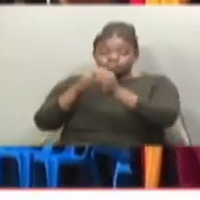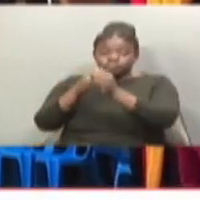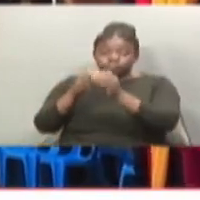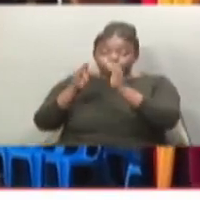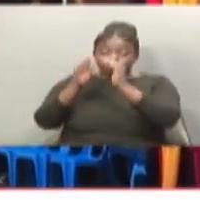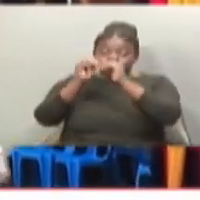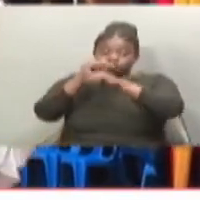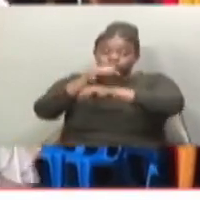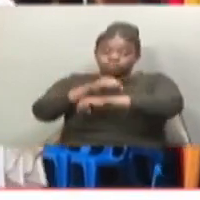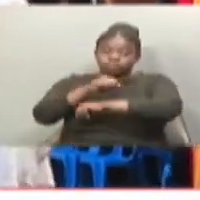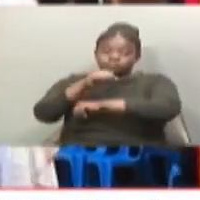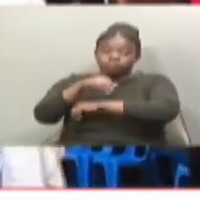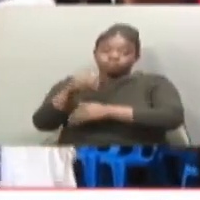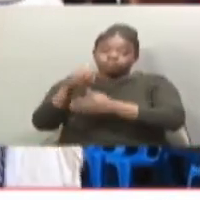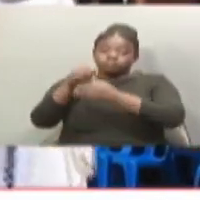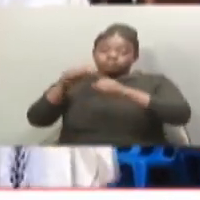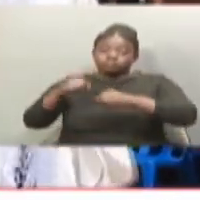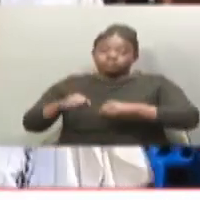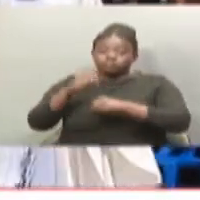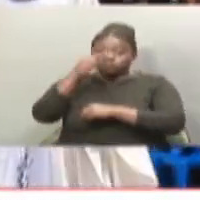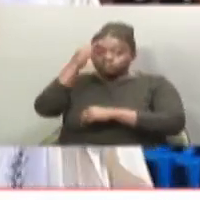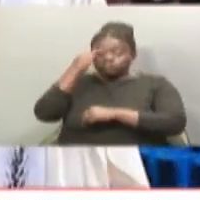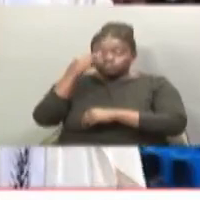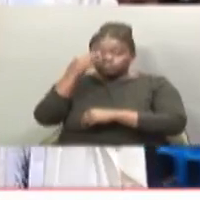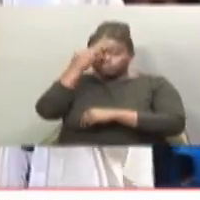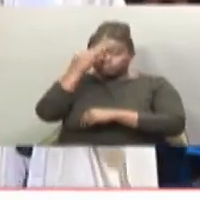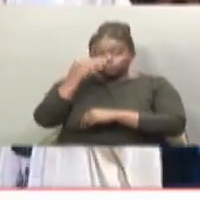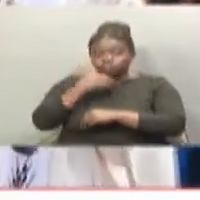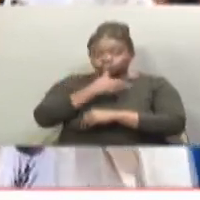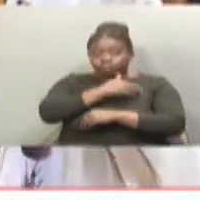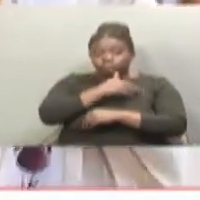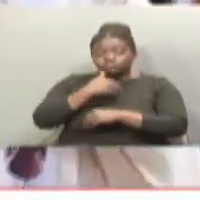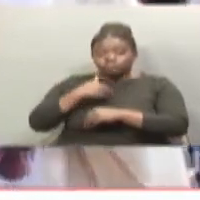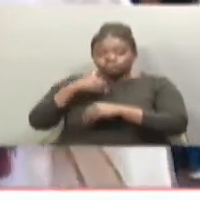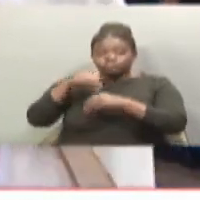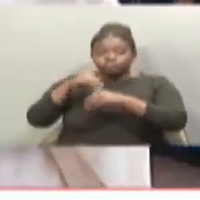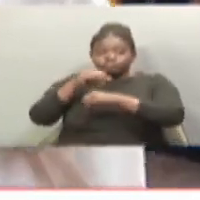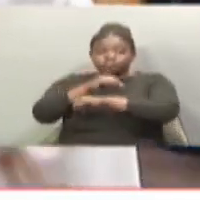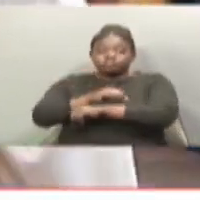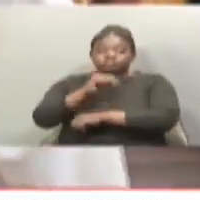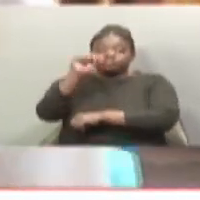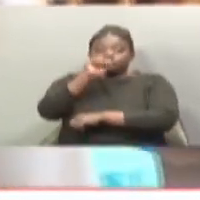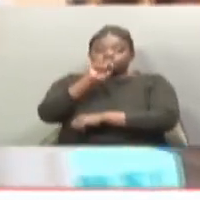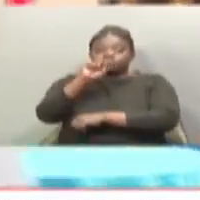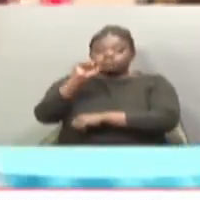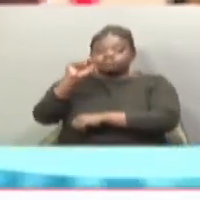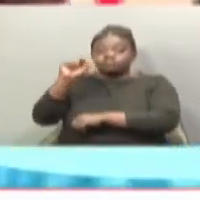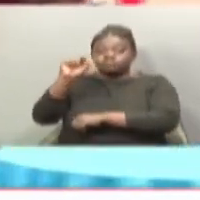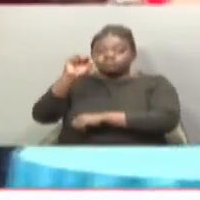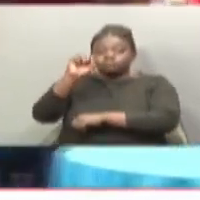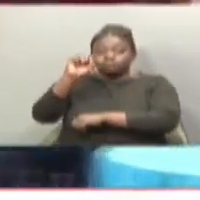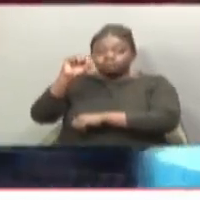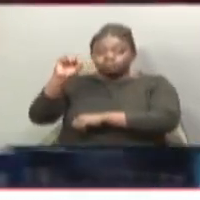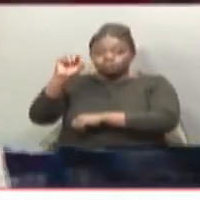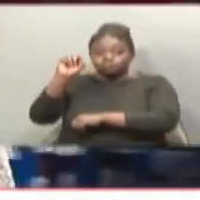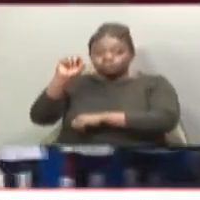ssomero lino ng'ayambibwako akulira eby'eddiini y'Abakatuliki mu masomero ga Seeta, Reverend Father Peter Ntege.